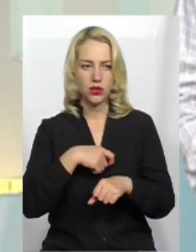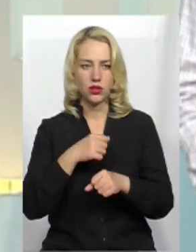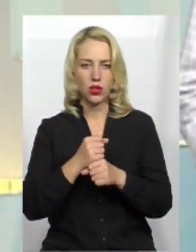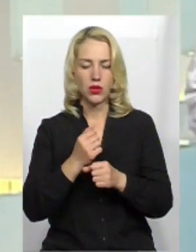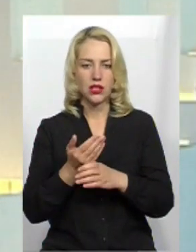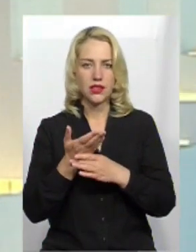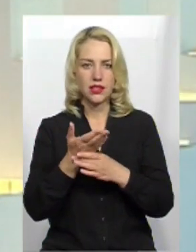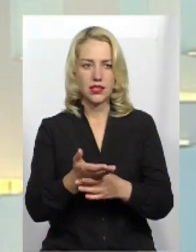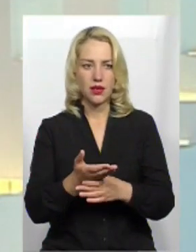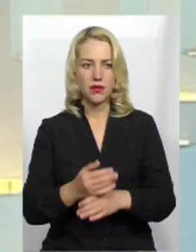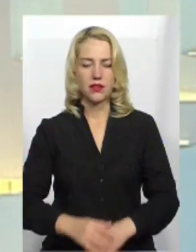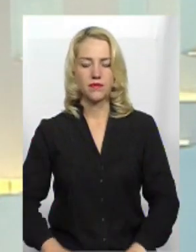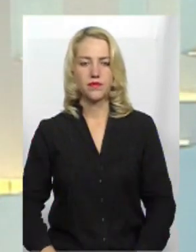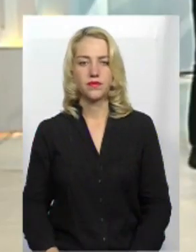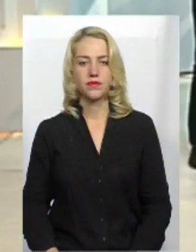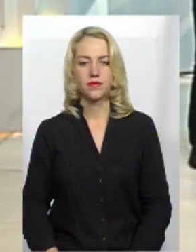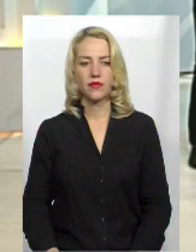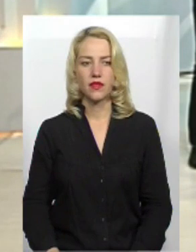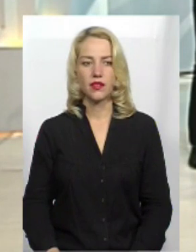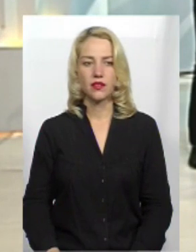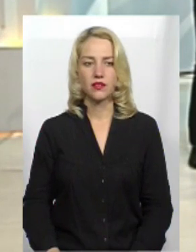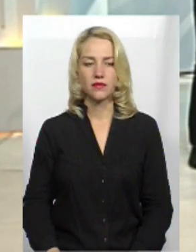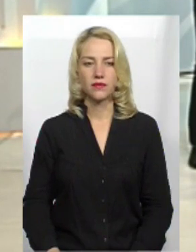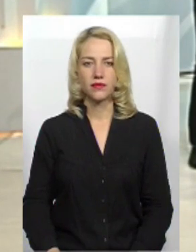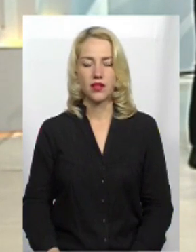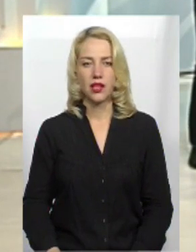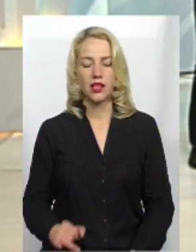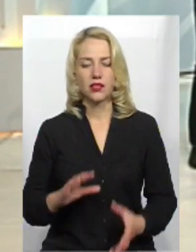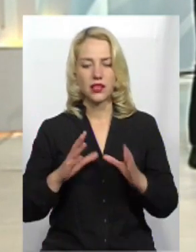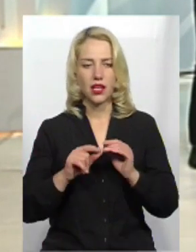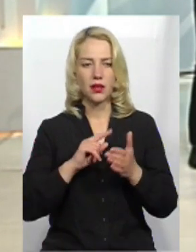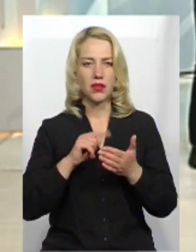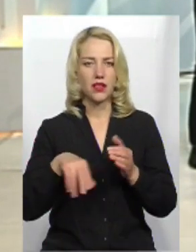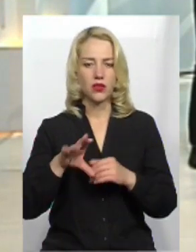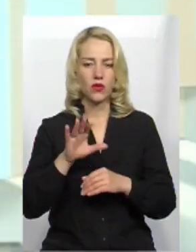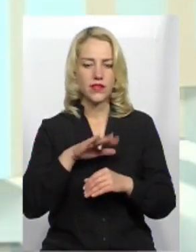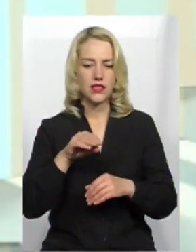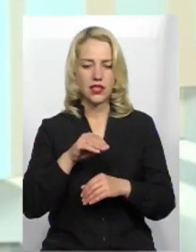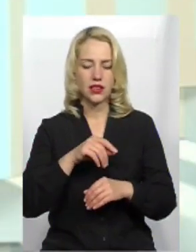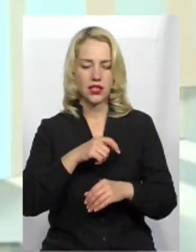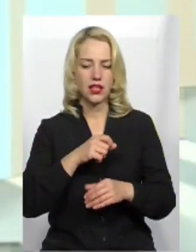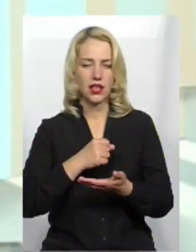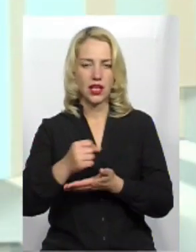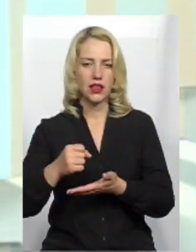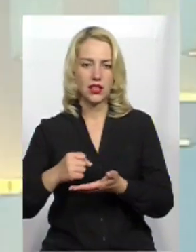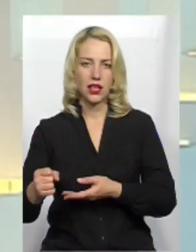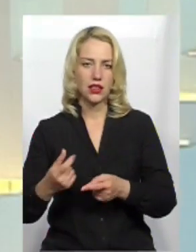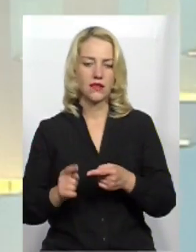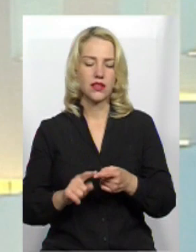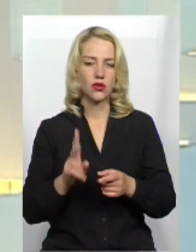робити депутатські запити по перевірку. Ну, і так, дякую. І загальне питання для всіх кандидатів, хто почав війну на сході